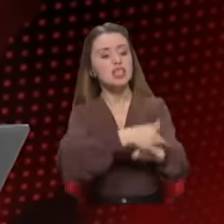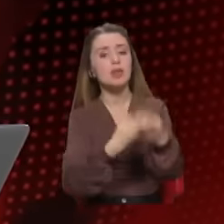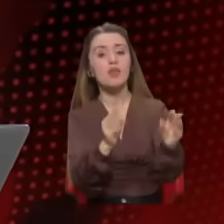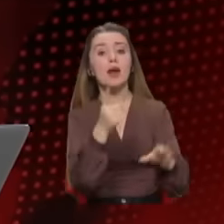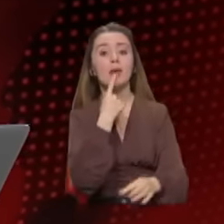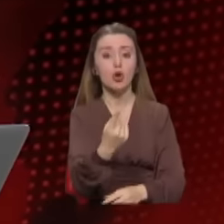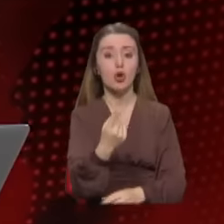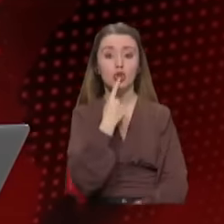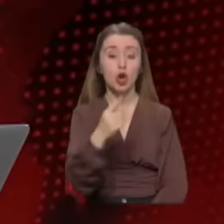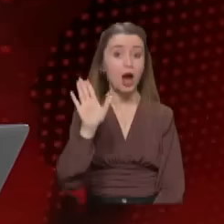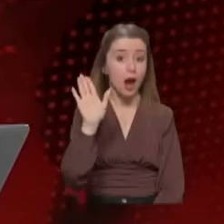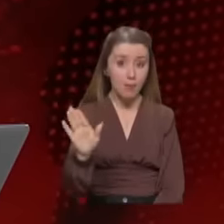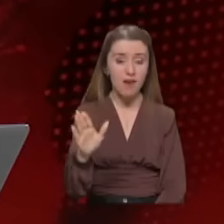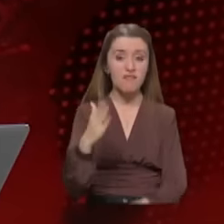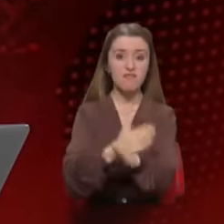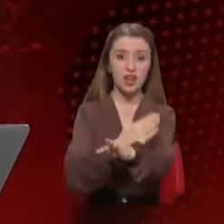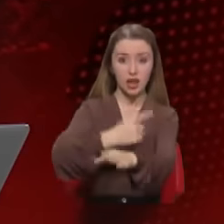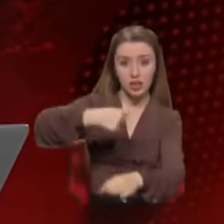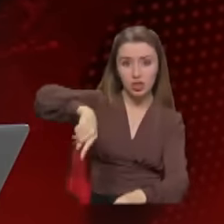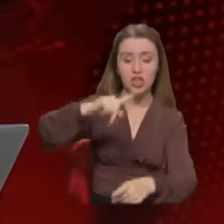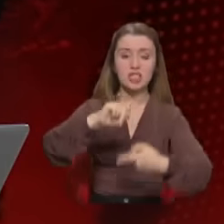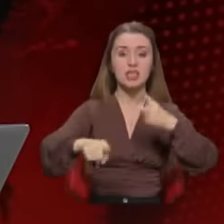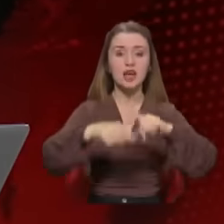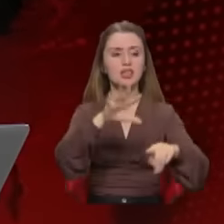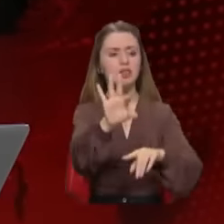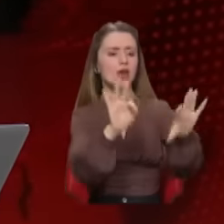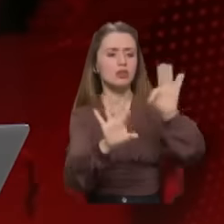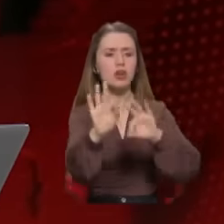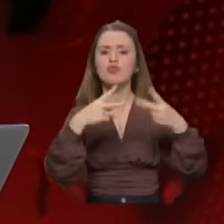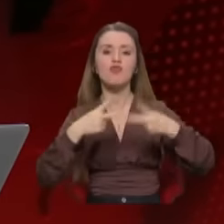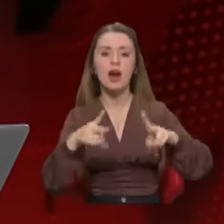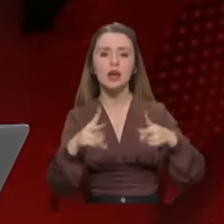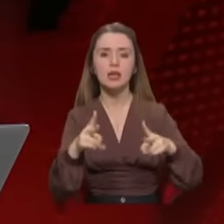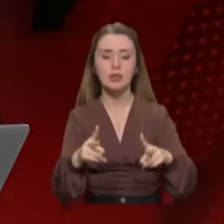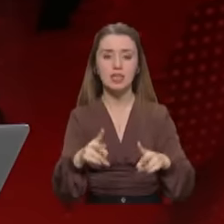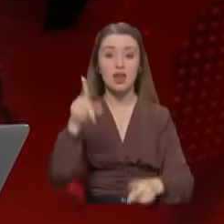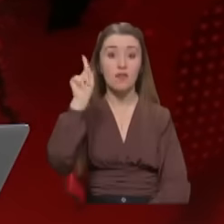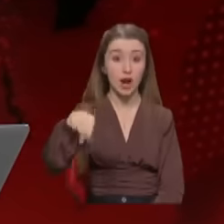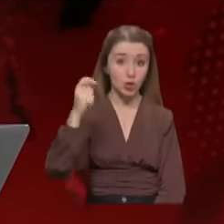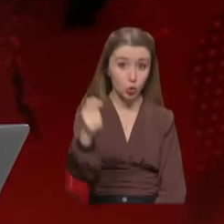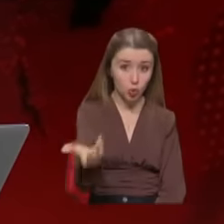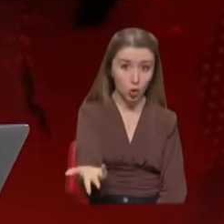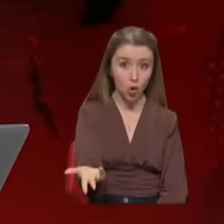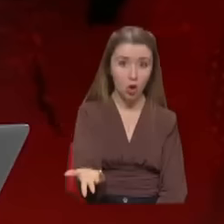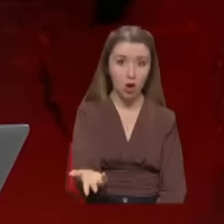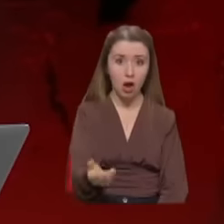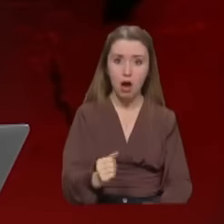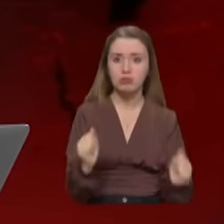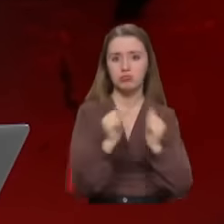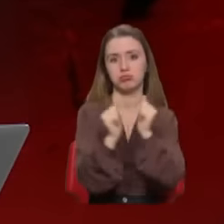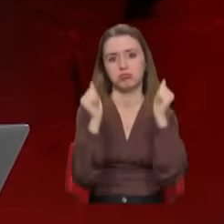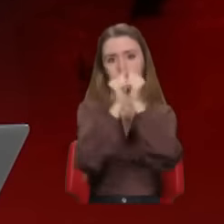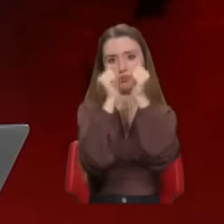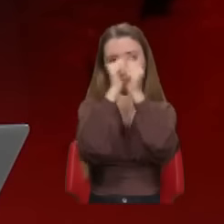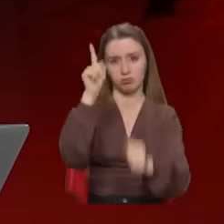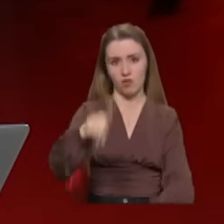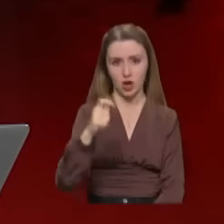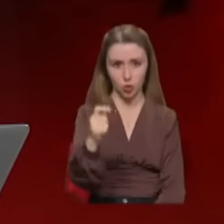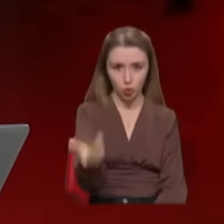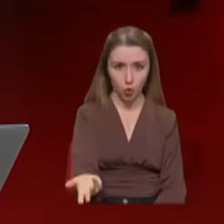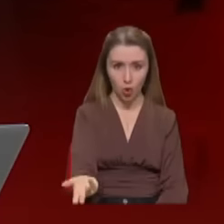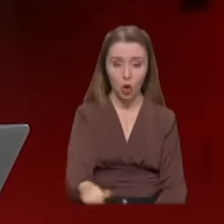Diyor da her bir vatandaş siyasi tercih ne olursa olsun vergisini ödüyor. Katmerli katmerli vergileri hatta